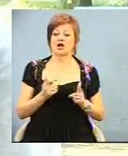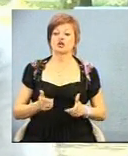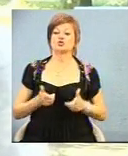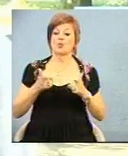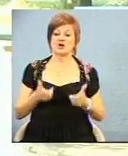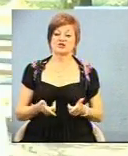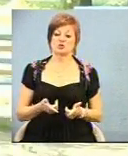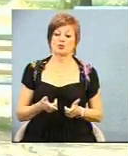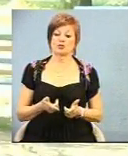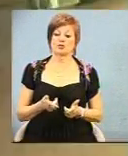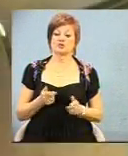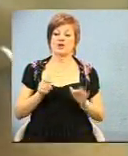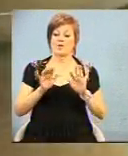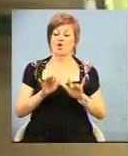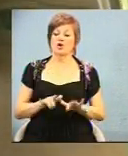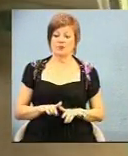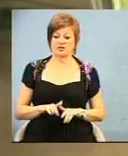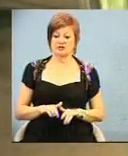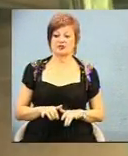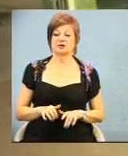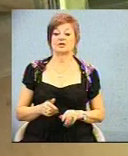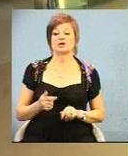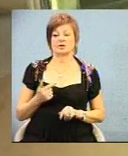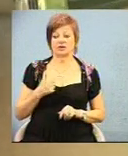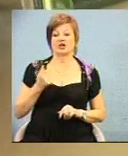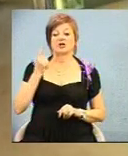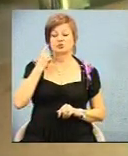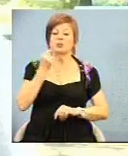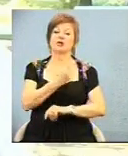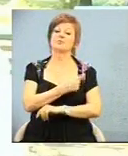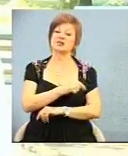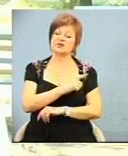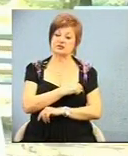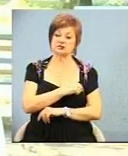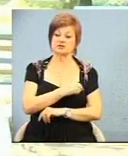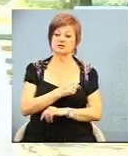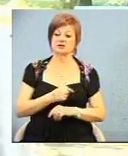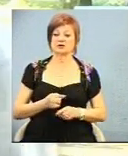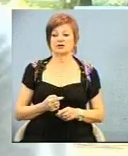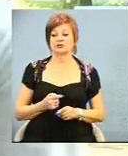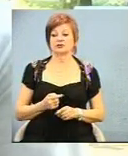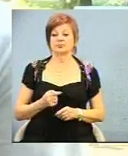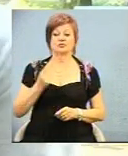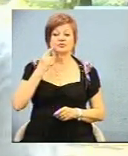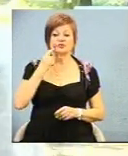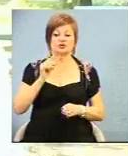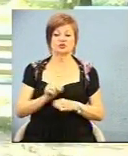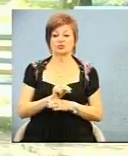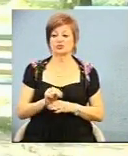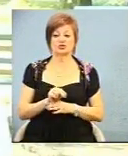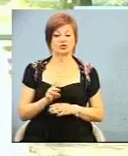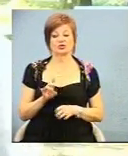на програміста. Розсматривав медицинське, на стоматолога хотів,